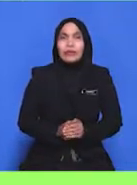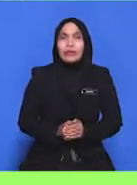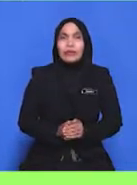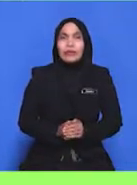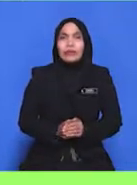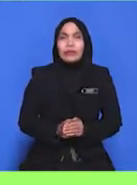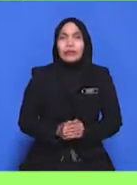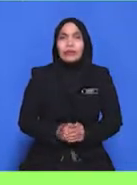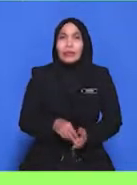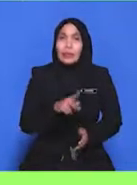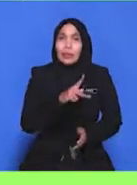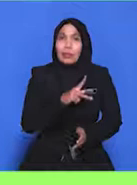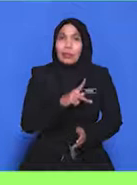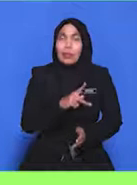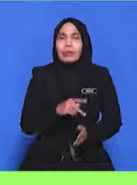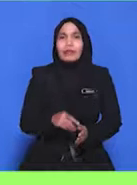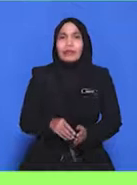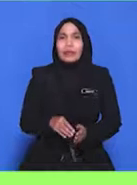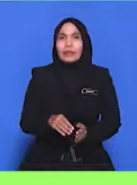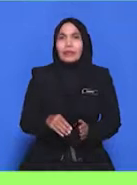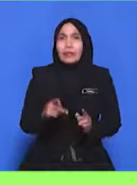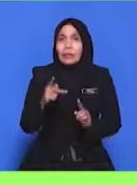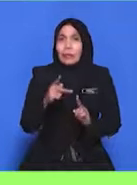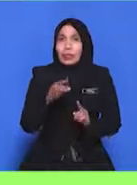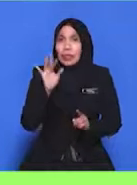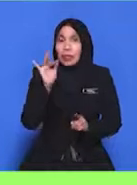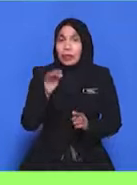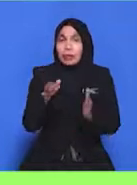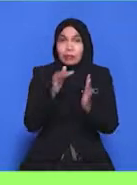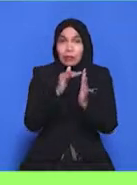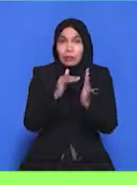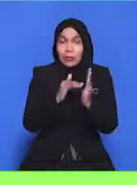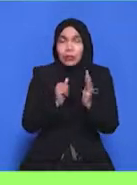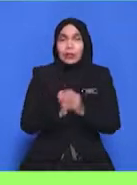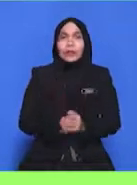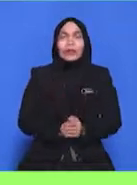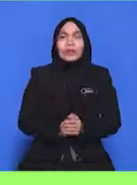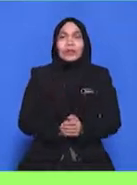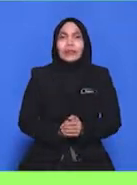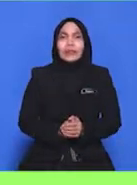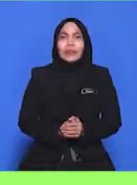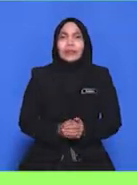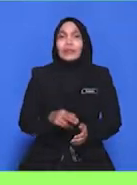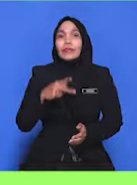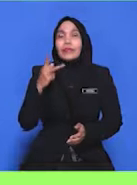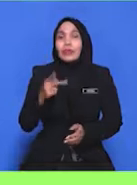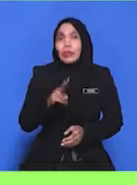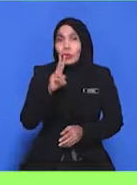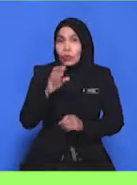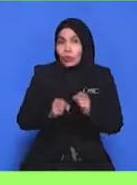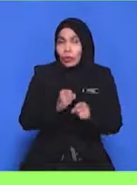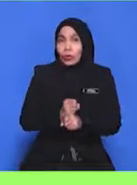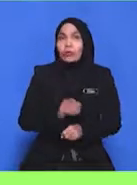yang ke-8 dalam senarai pemerintahan kerajaan Umayyah. beliau telah memerintah selama 2